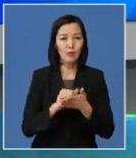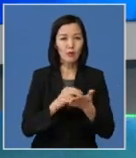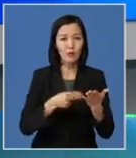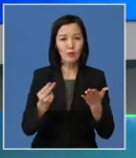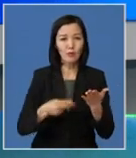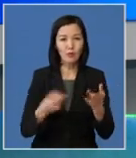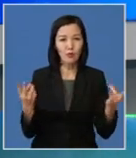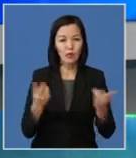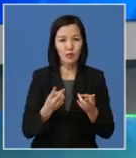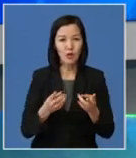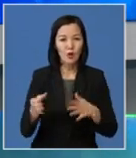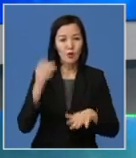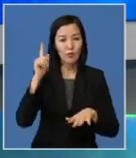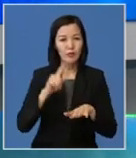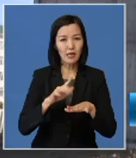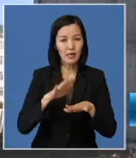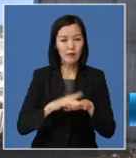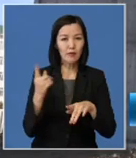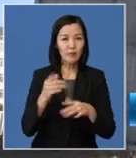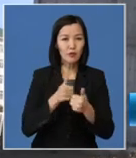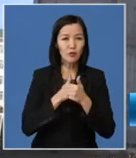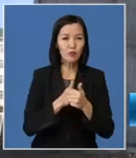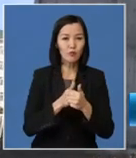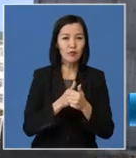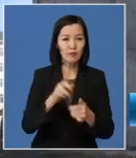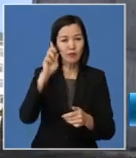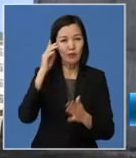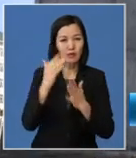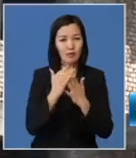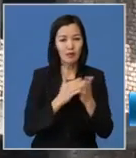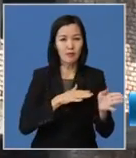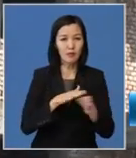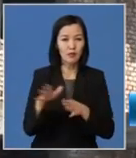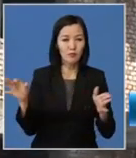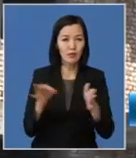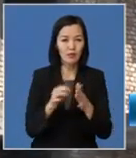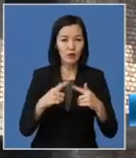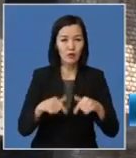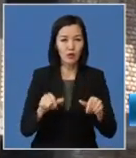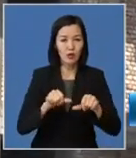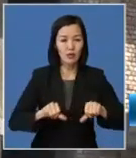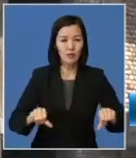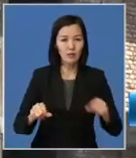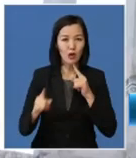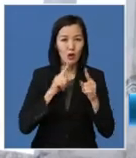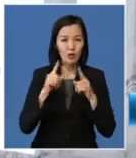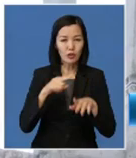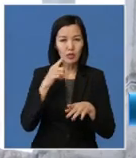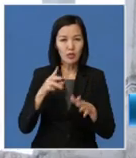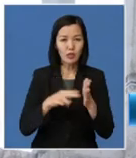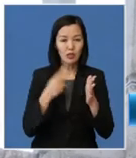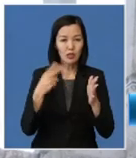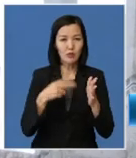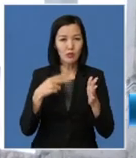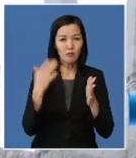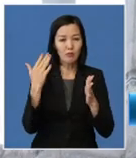тиіс. Бұл туралы облыс әкімінің бірінші орынбасары өңірде мемлекеттік бағдарламаны іске асыру мақсатында құрылған комиссия отырысында айтты.